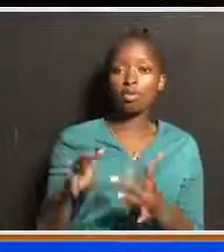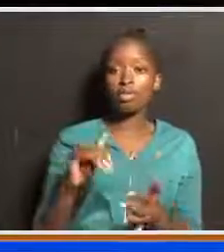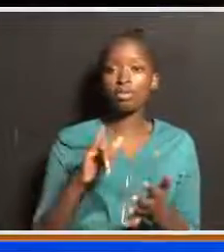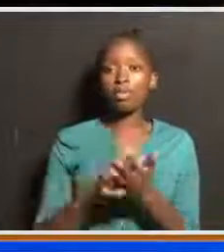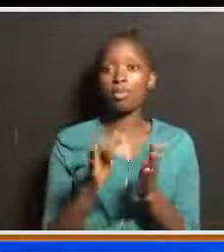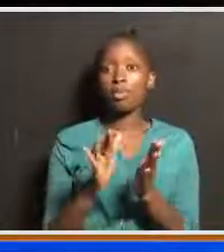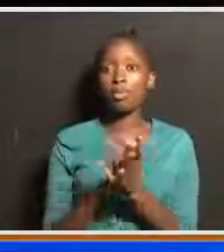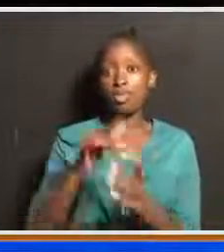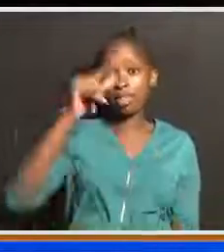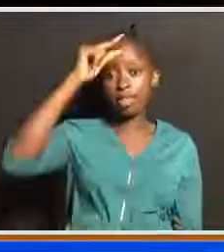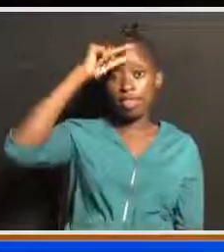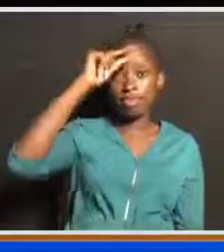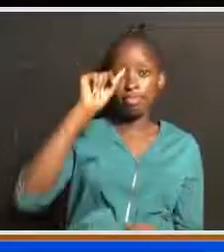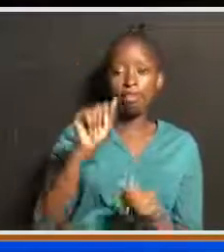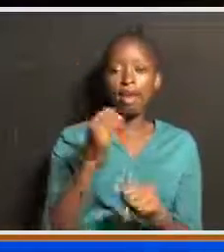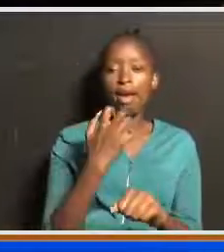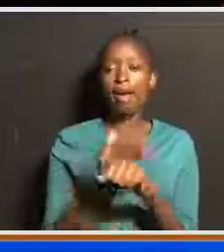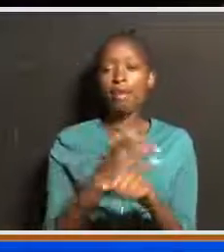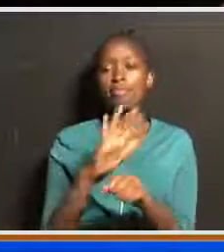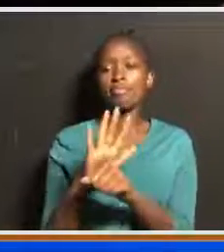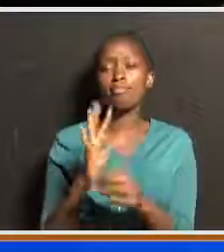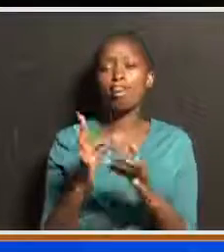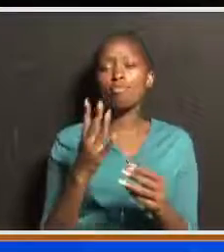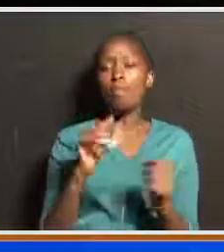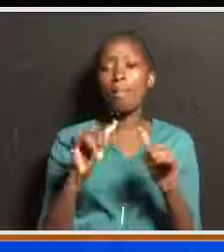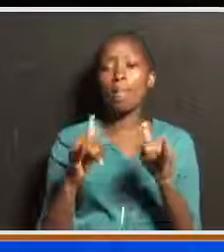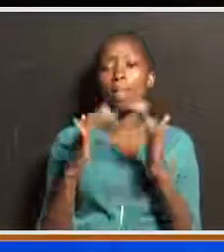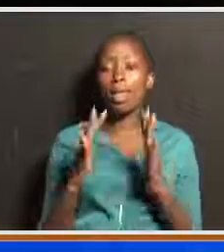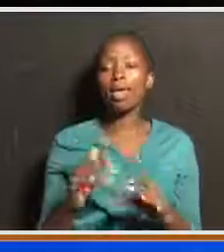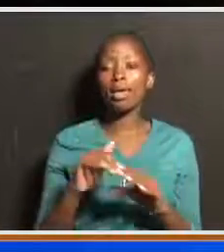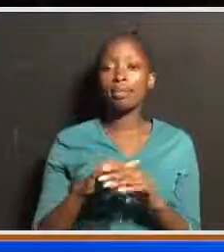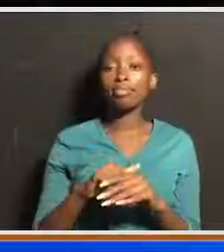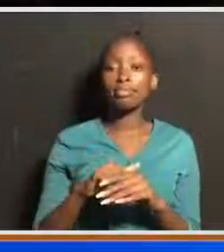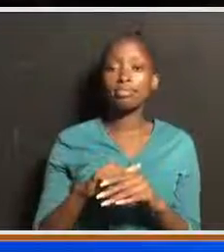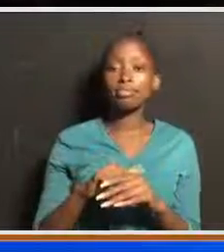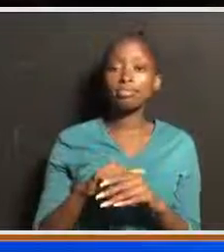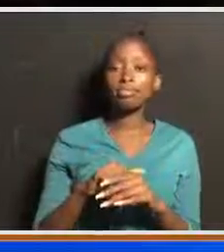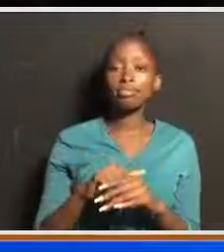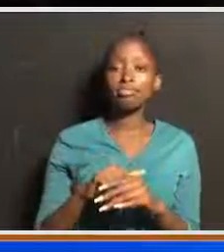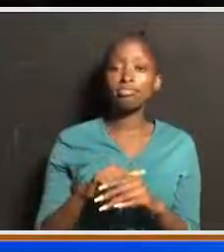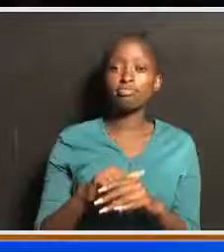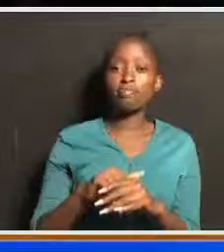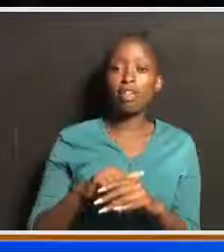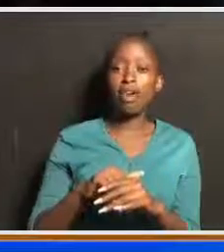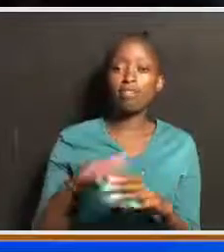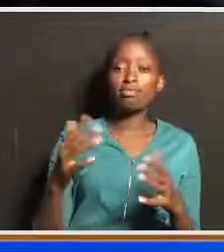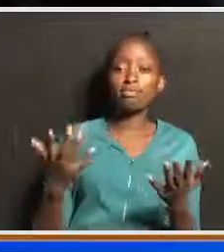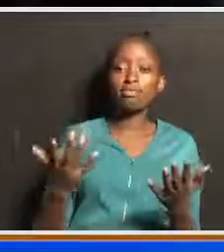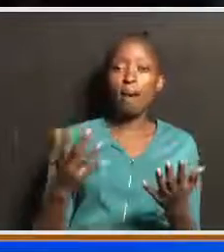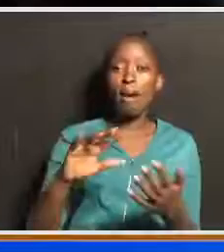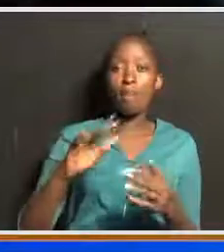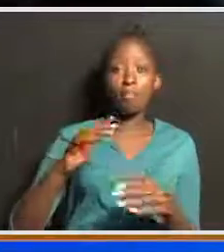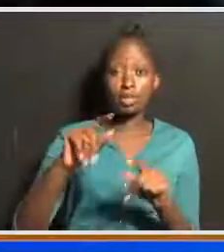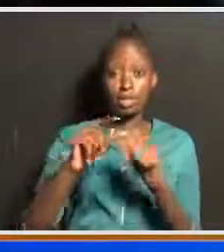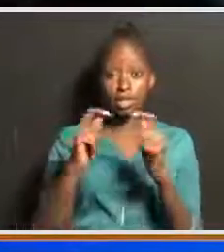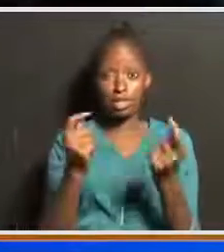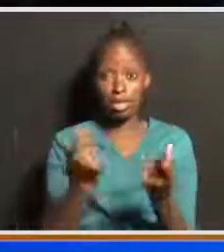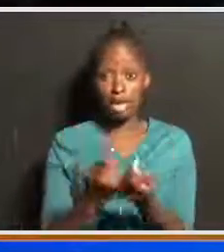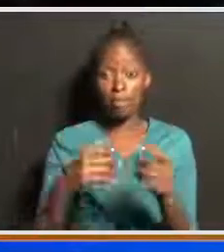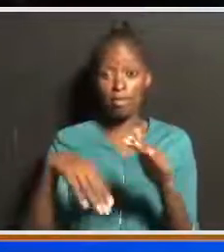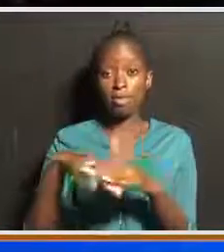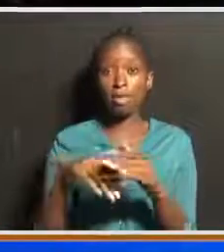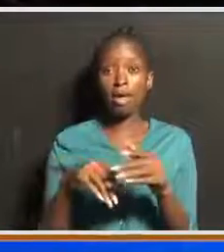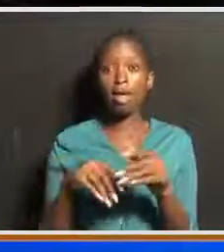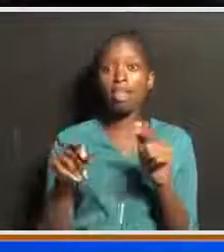ngumu sana kama wewe ni mchezaji wa mpira uanze kumanage washonaji wa nguo, maana una ujuzi